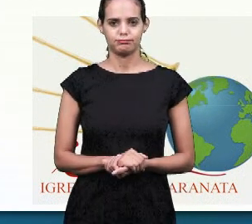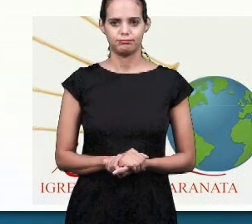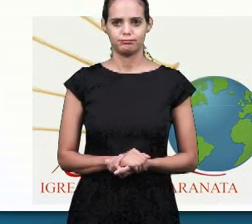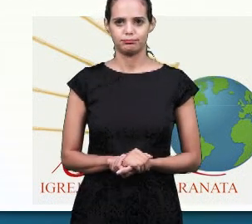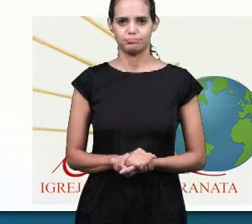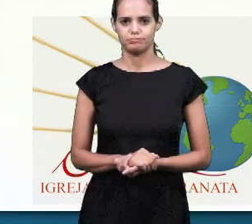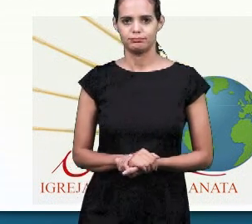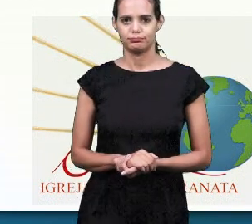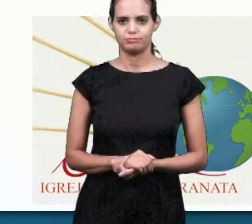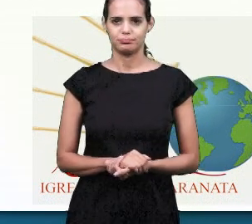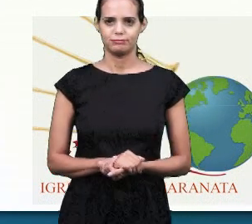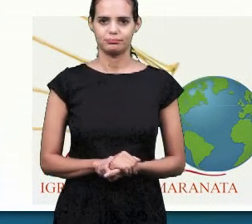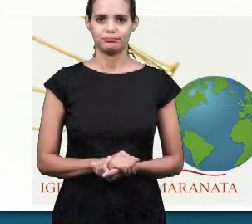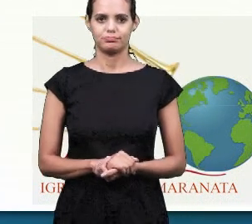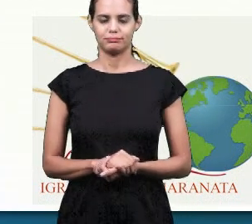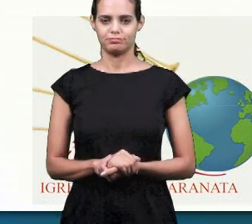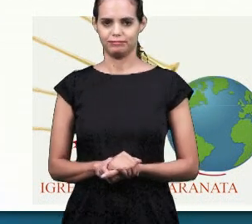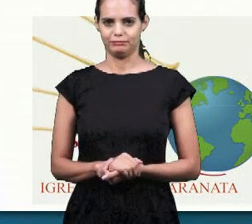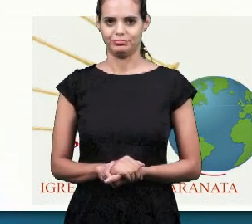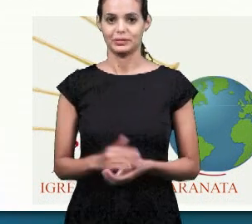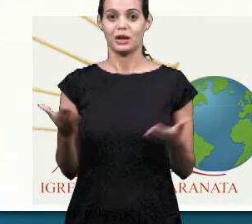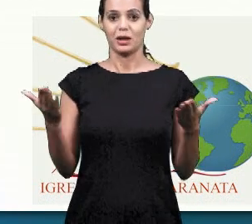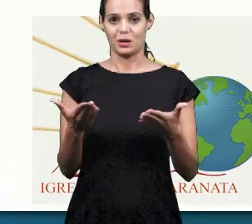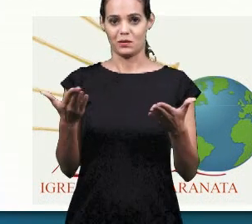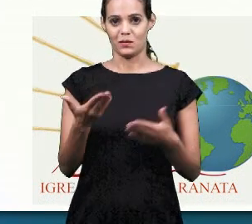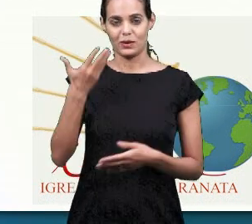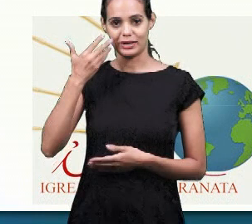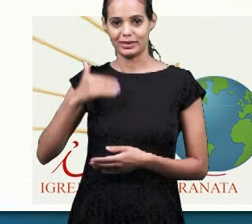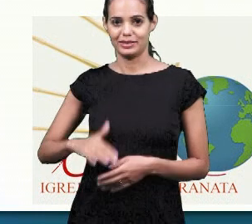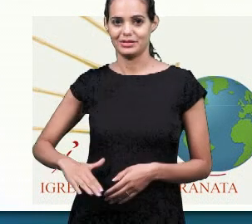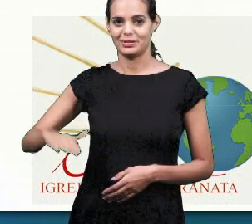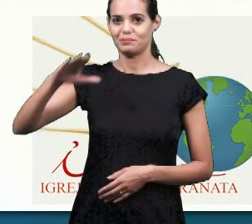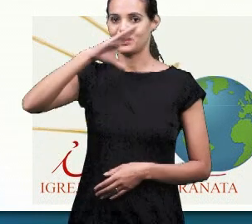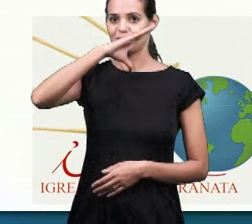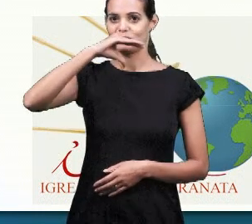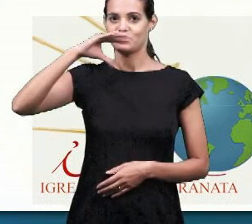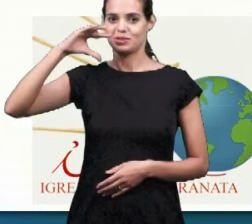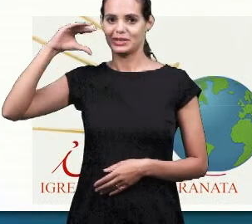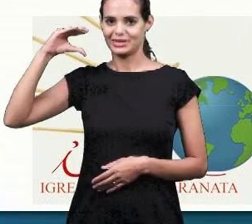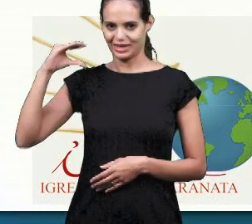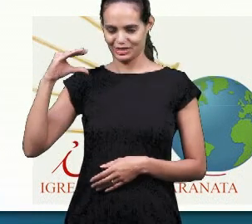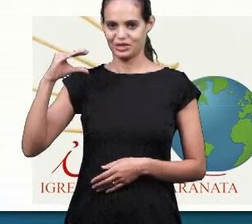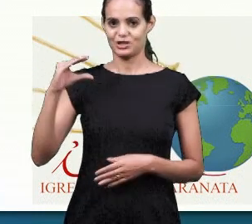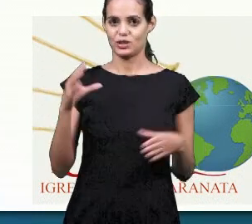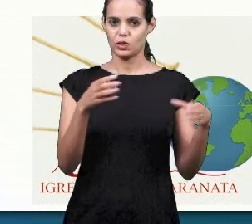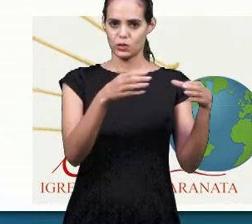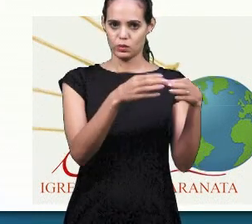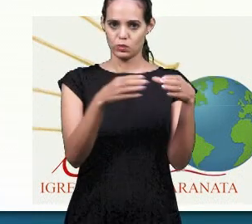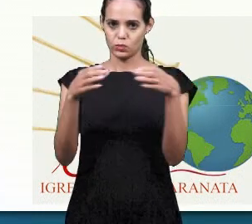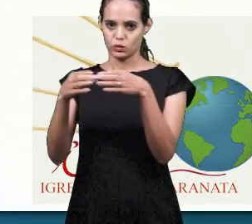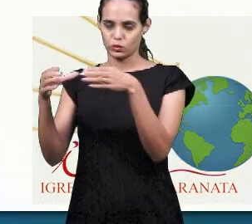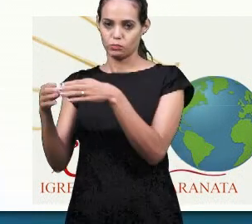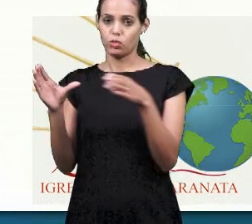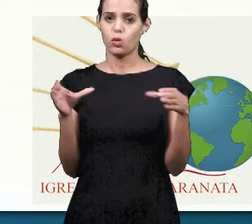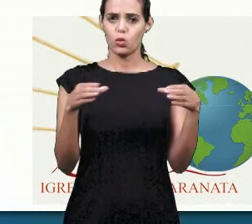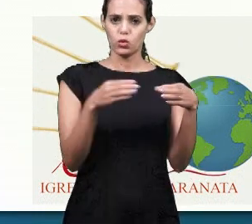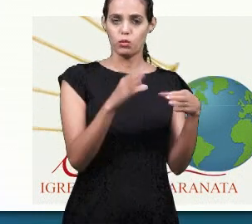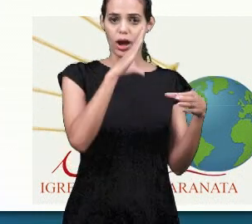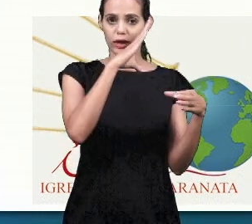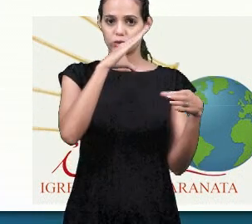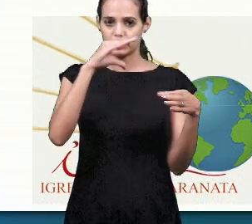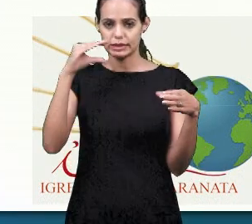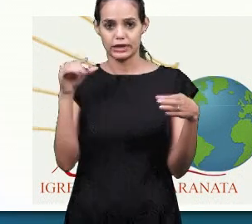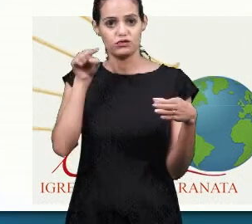avons une participation merveilleuse des enfants, intermédiaires et adolescents dans l'école biblique dominicale. Donc, les adolescents, lisez dans le chapitre